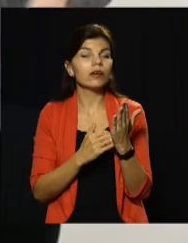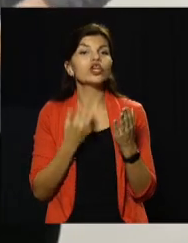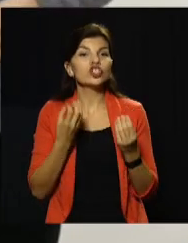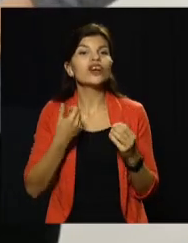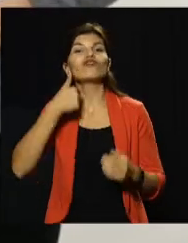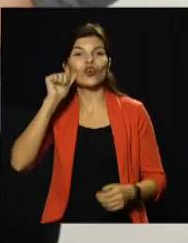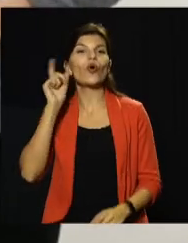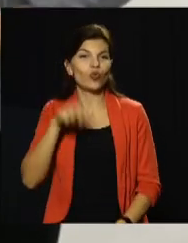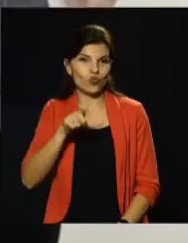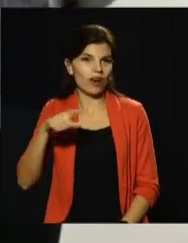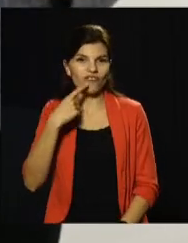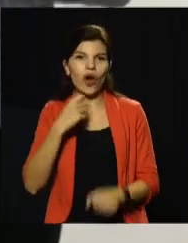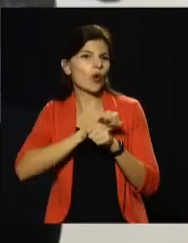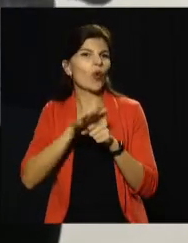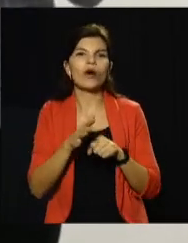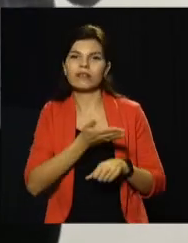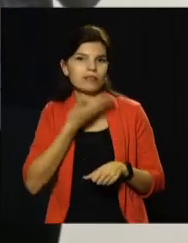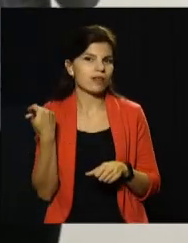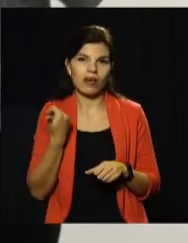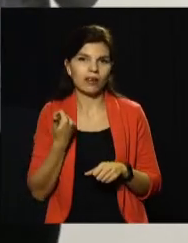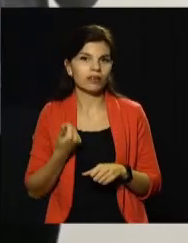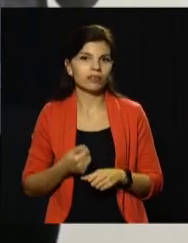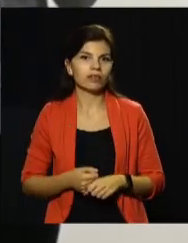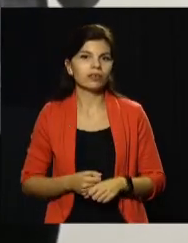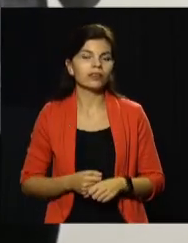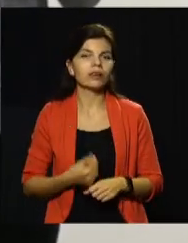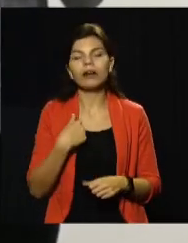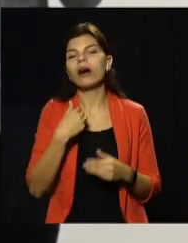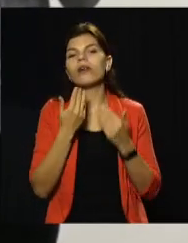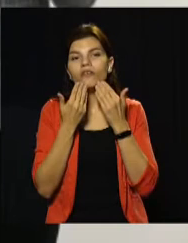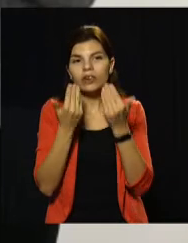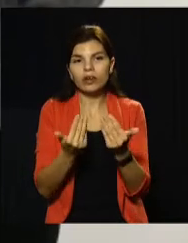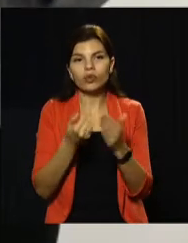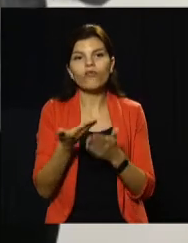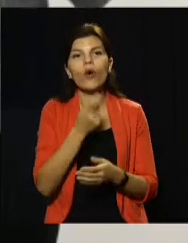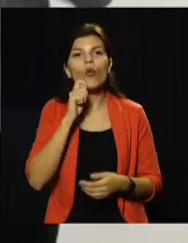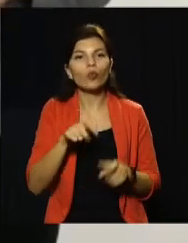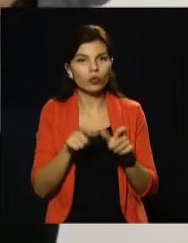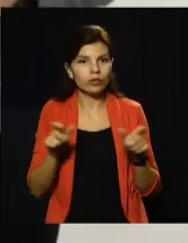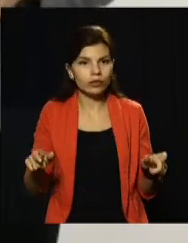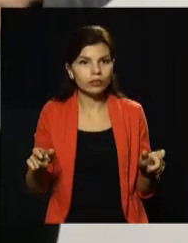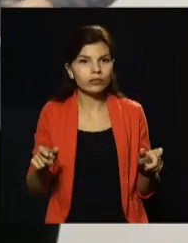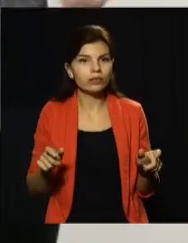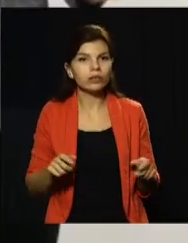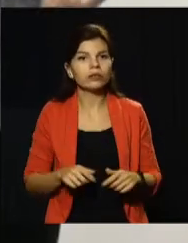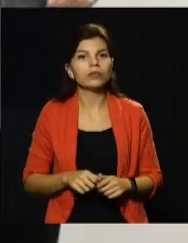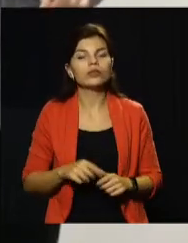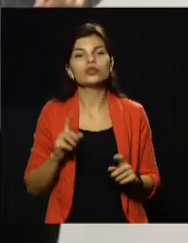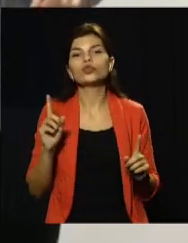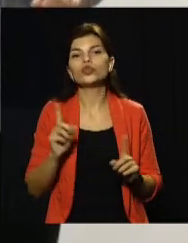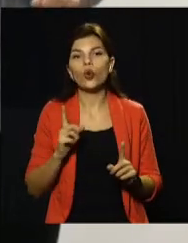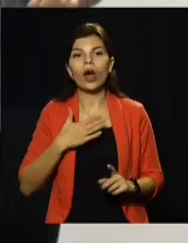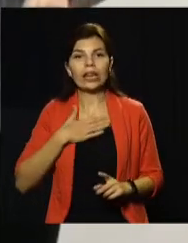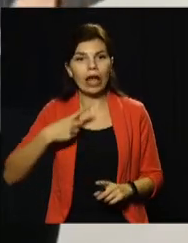вчора говорили, що коронавірусу не існує. Я звертаюся до вас, шановні українці, що в